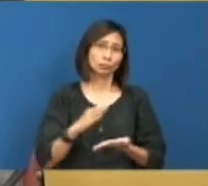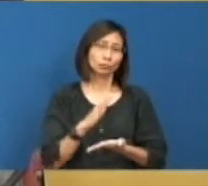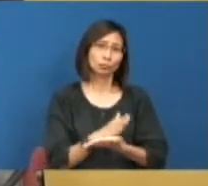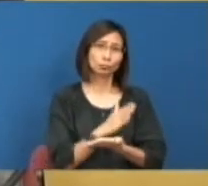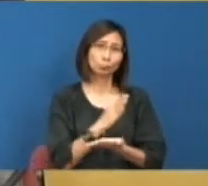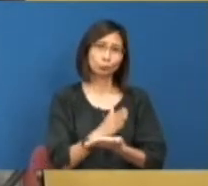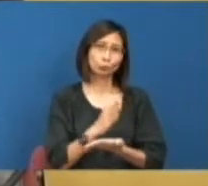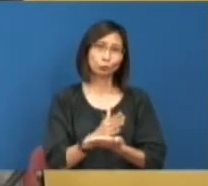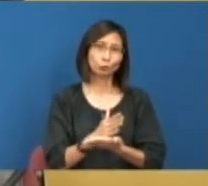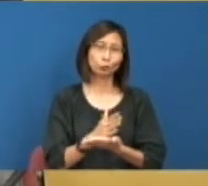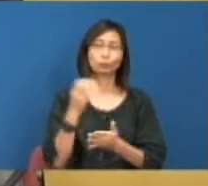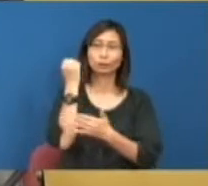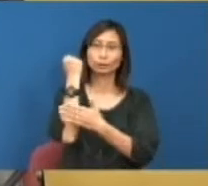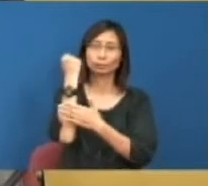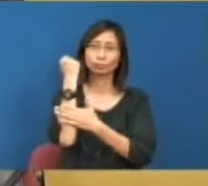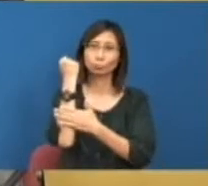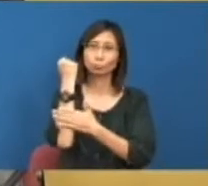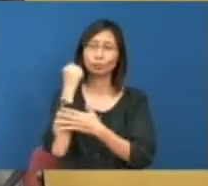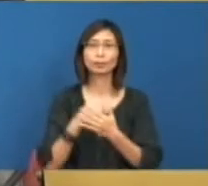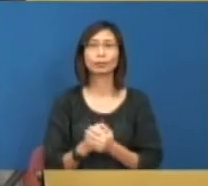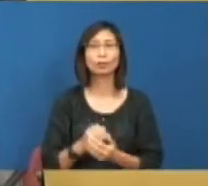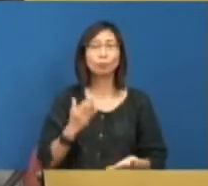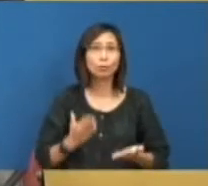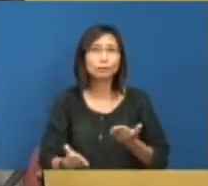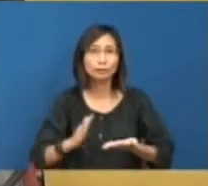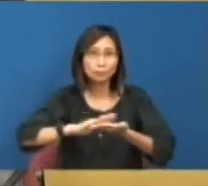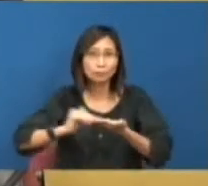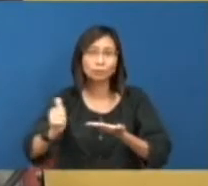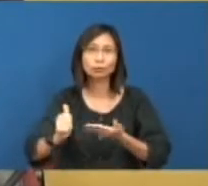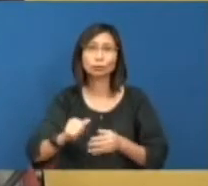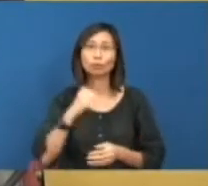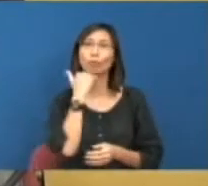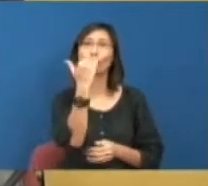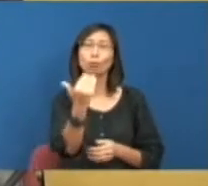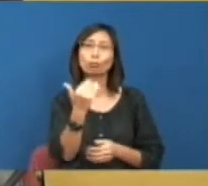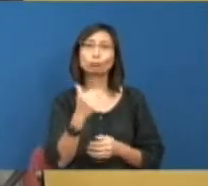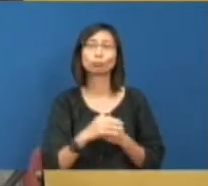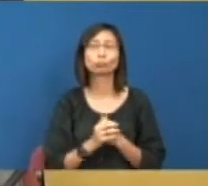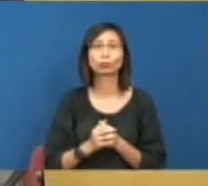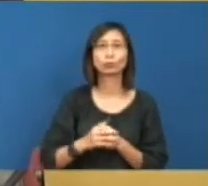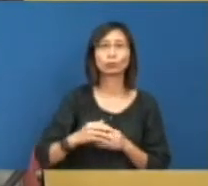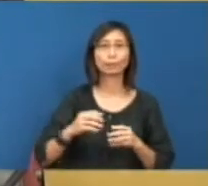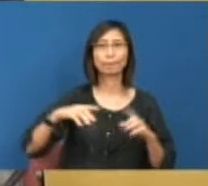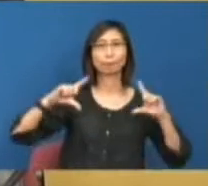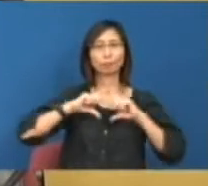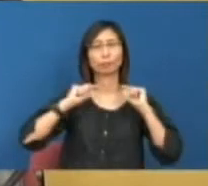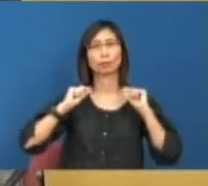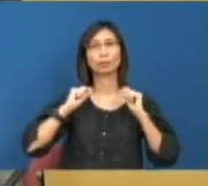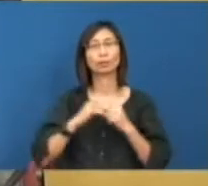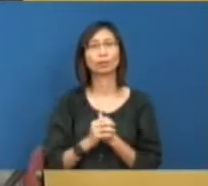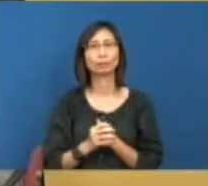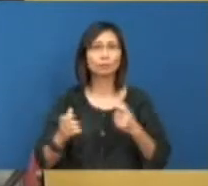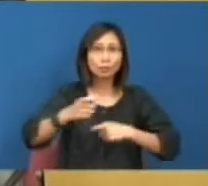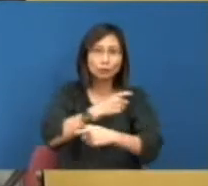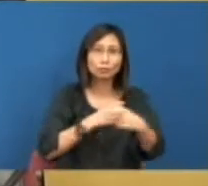比較清晰明瞭地控訴曾蔭權這個政府是漠視民意、官商勾結、剝奪我們